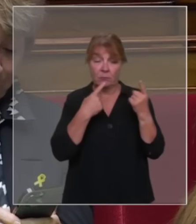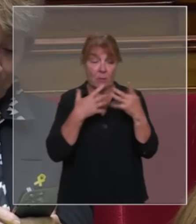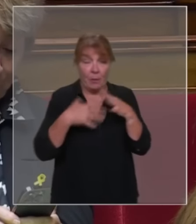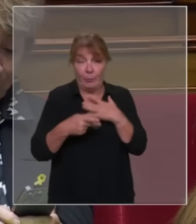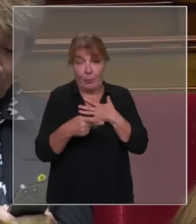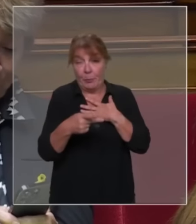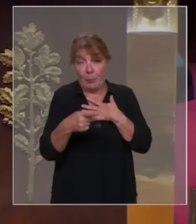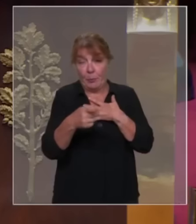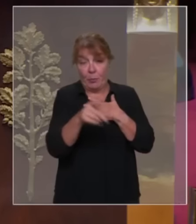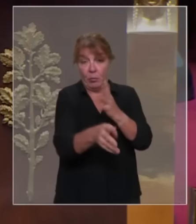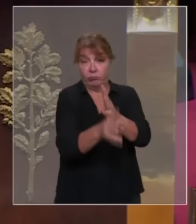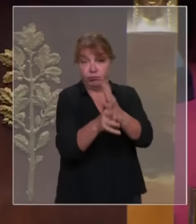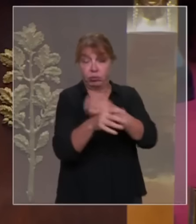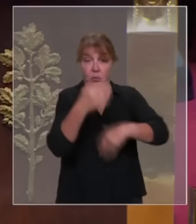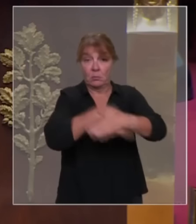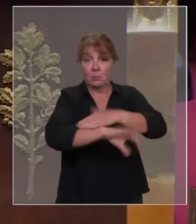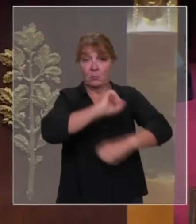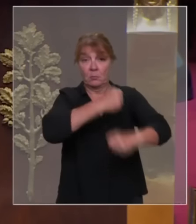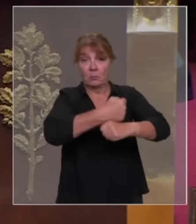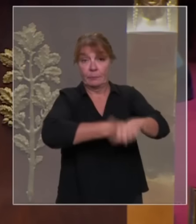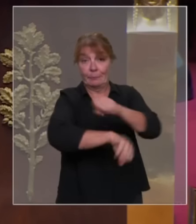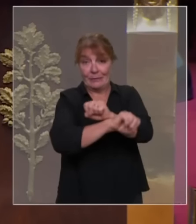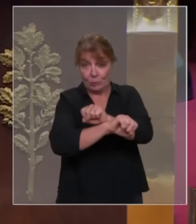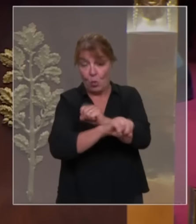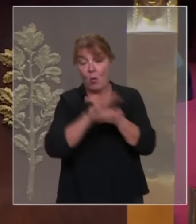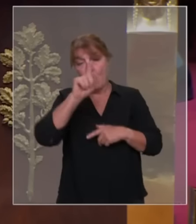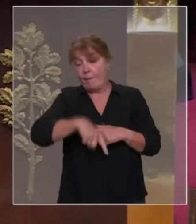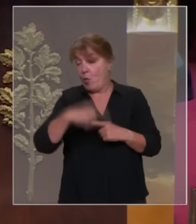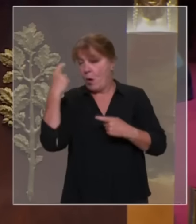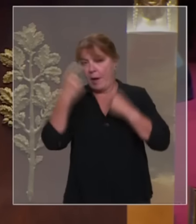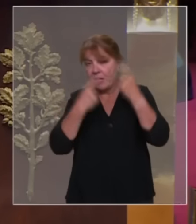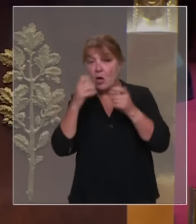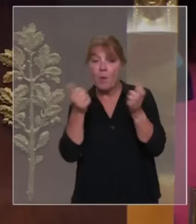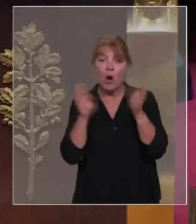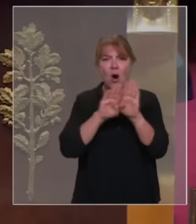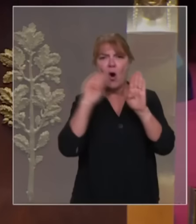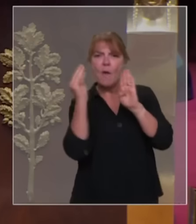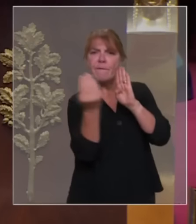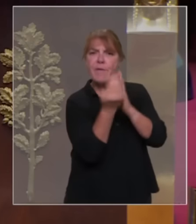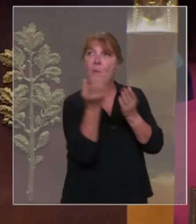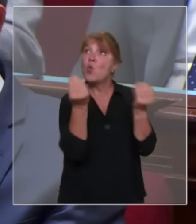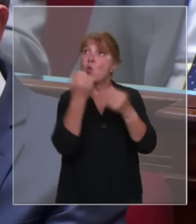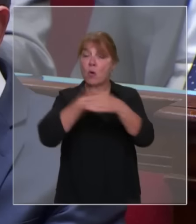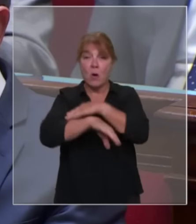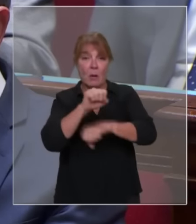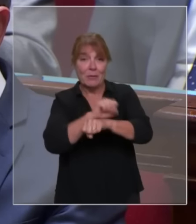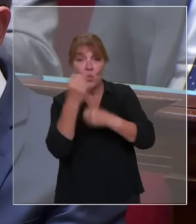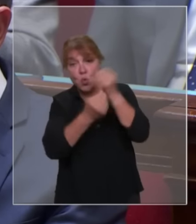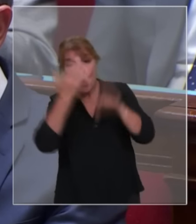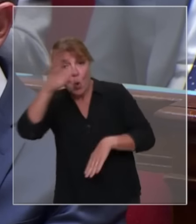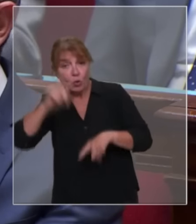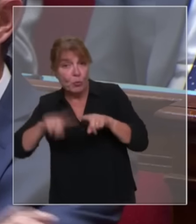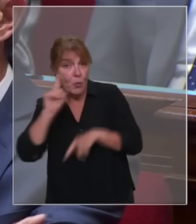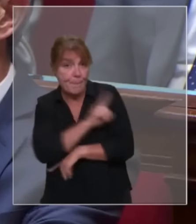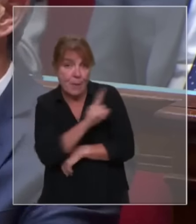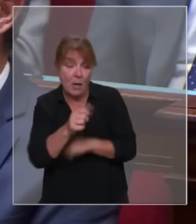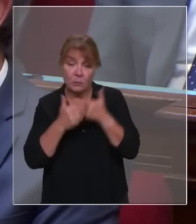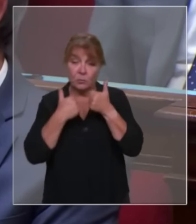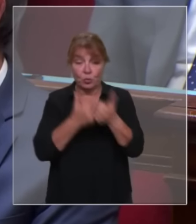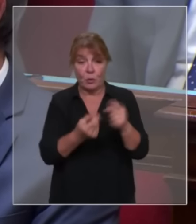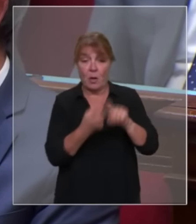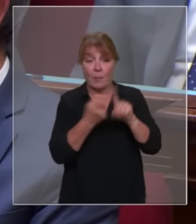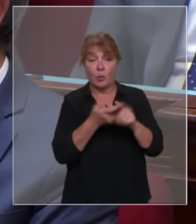du chantier, il faut aussi diversifier les solutions d'enfermement ou de surveillance effective au profit, en fonction du